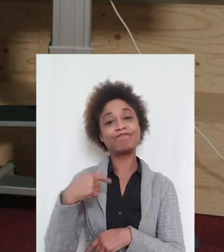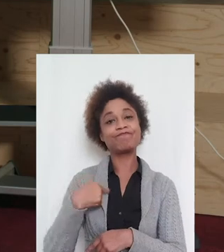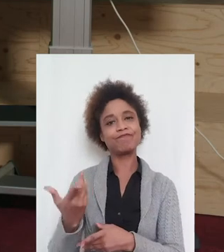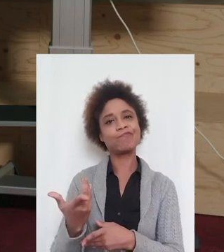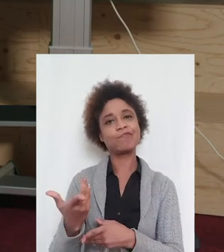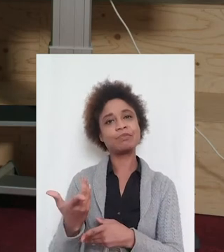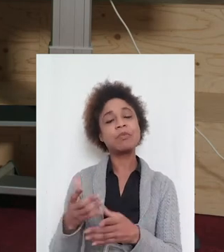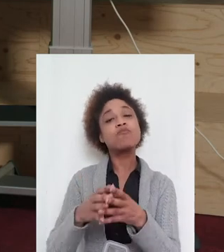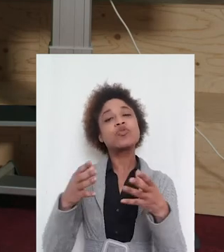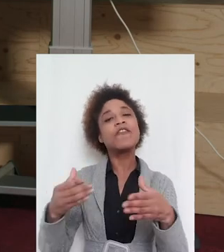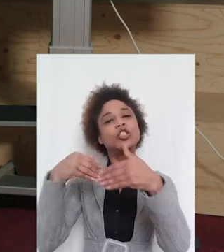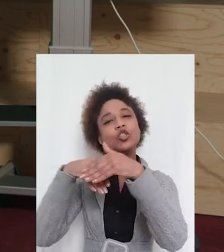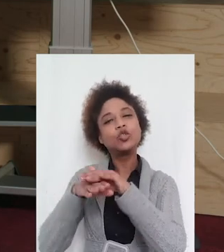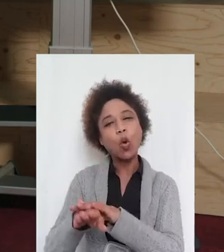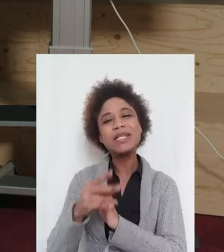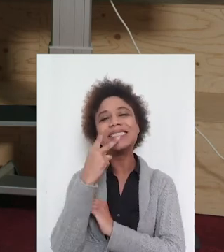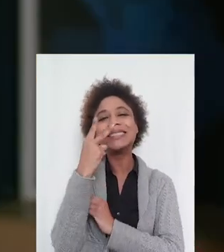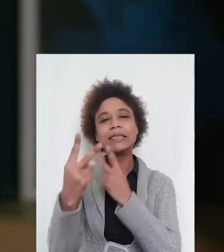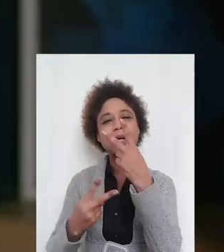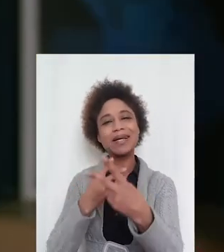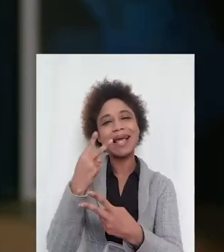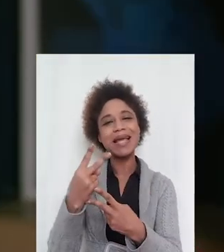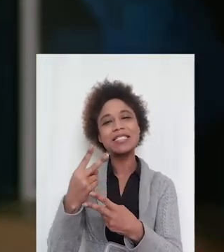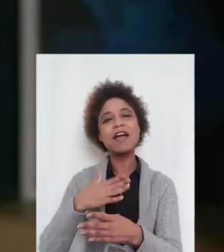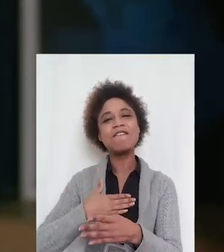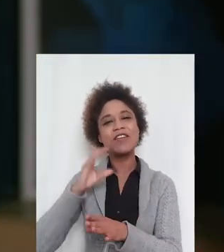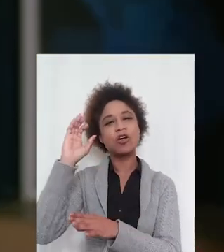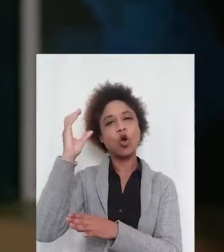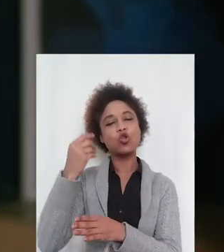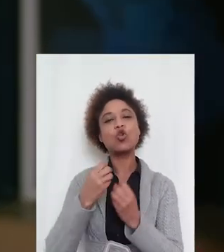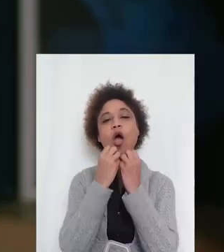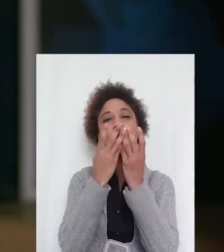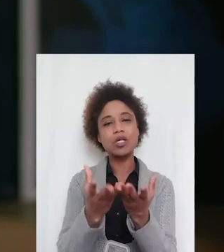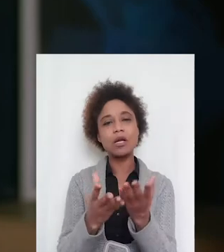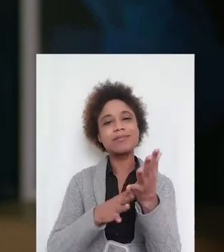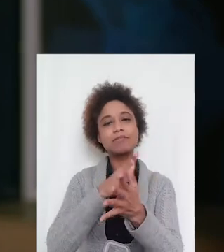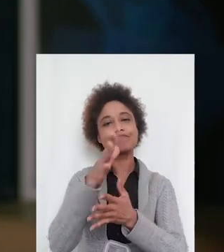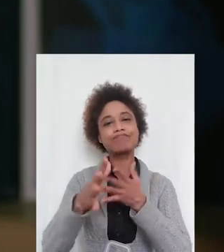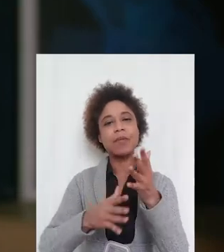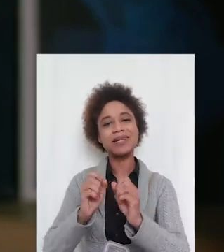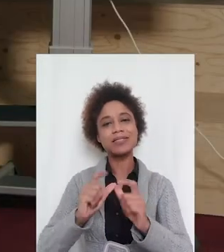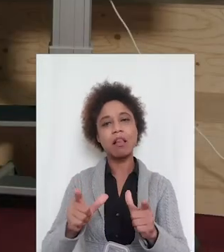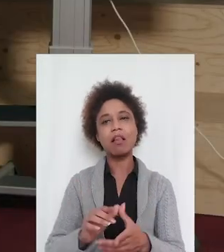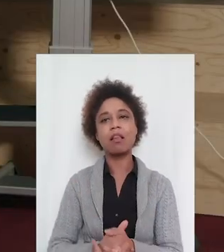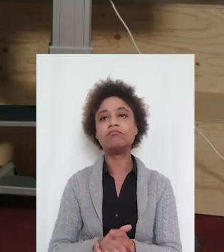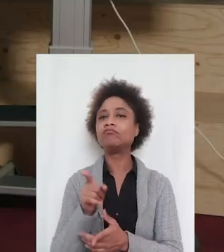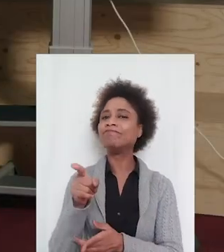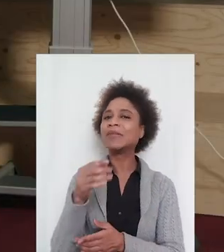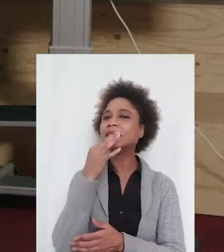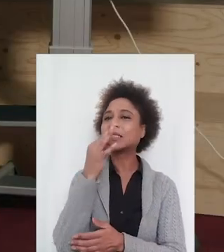voor het vergroten van de toegang en de zichtbaarheid van cultuuruitingen in Nederlandse gebarentaal. Anja, wat is jouw